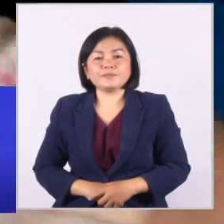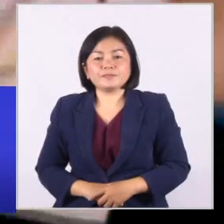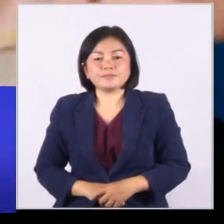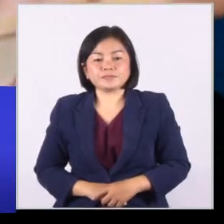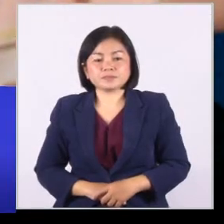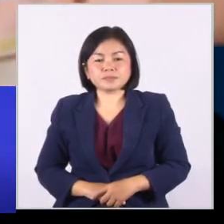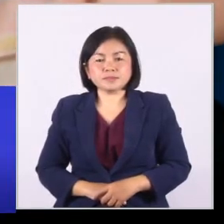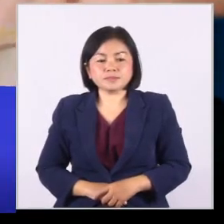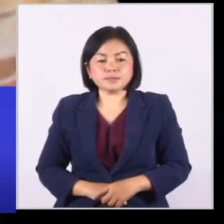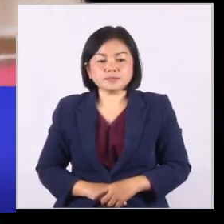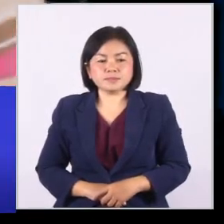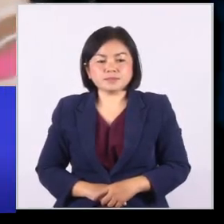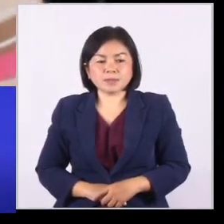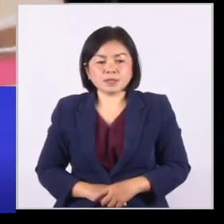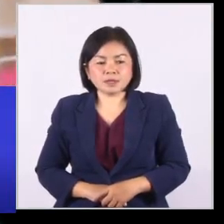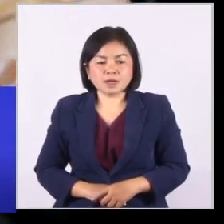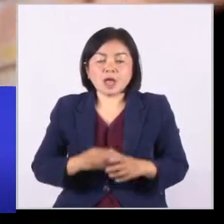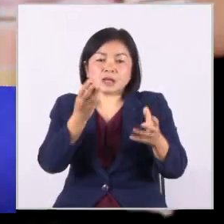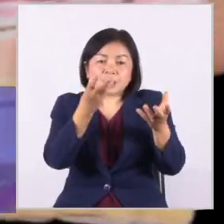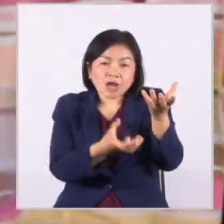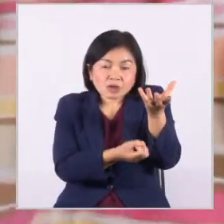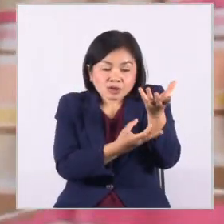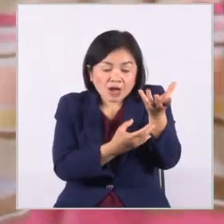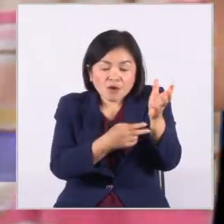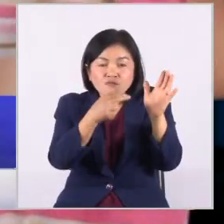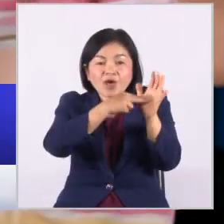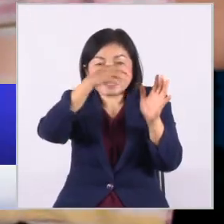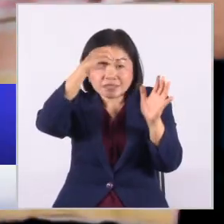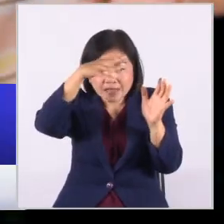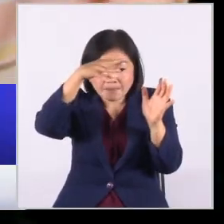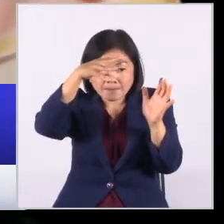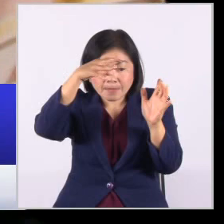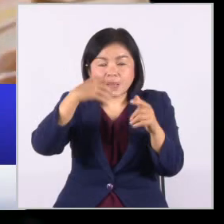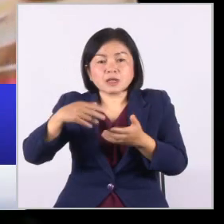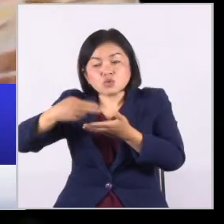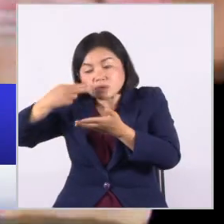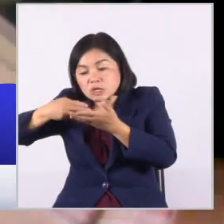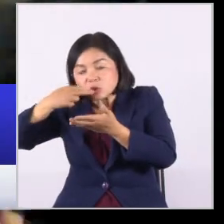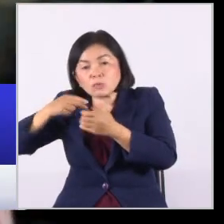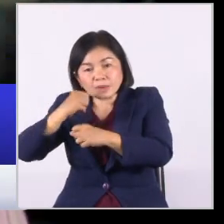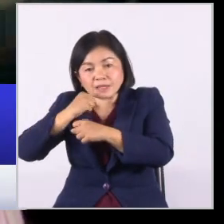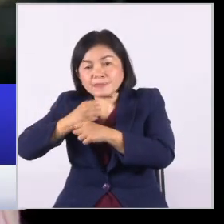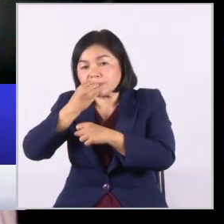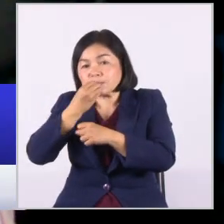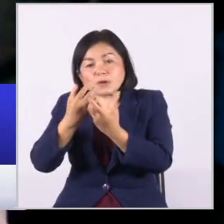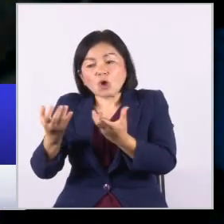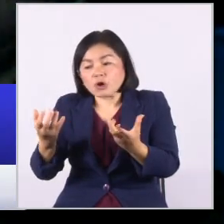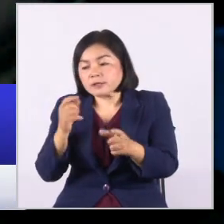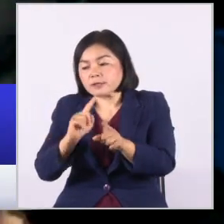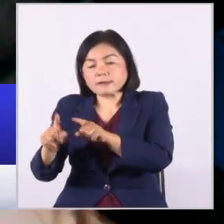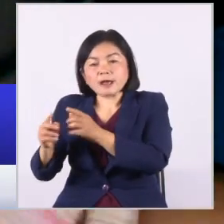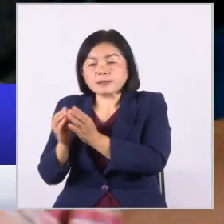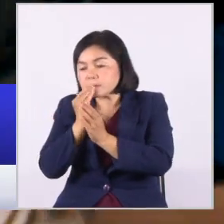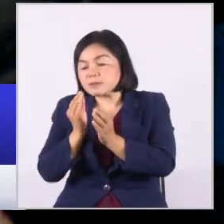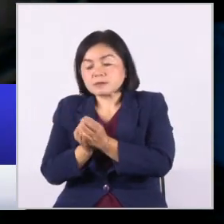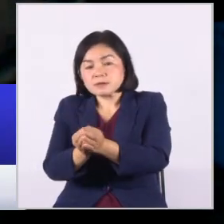เอาไปหุงข้าวเสียบข้าวข้าวนึงแล้วก็เอาก๋วยเตี๋ยวไปทำกินข้าวของให้ไม่กลัวทำกินแ